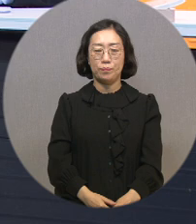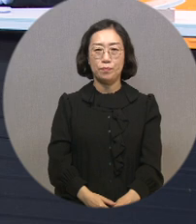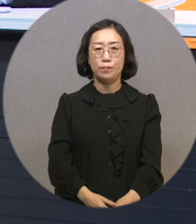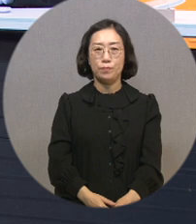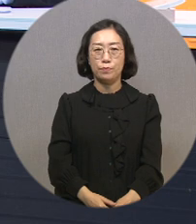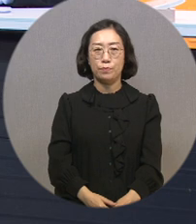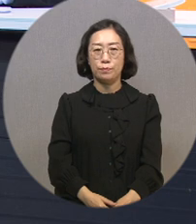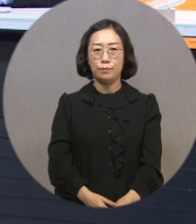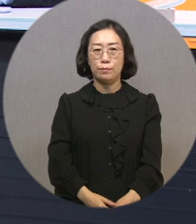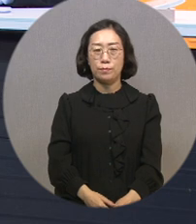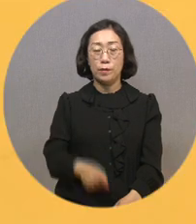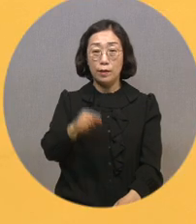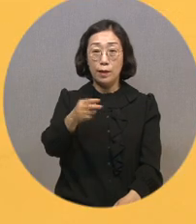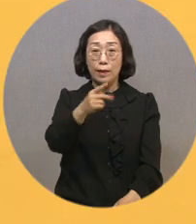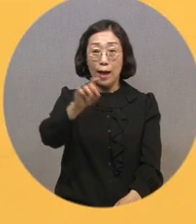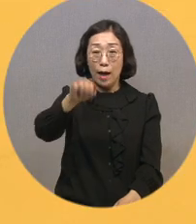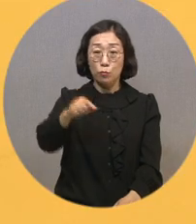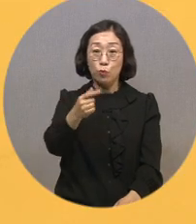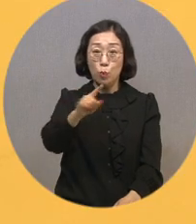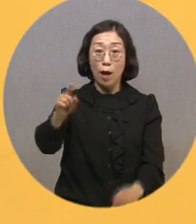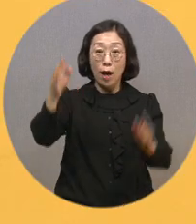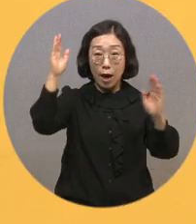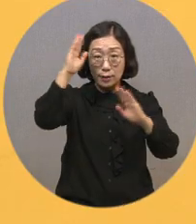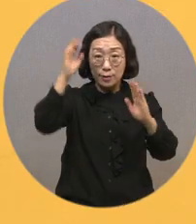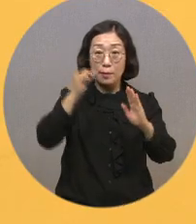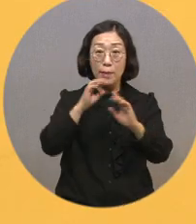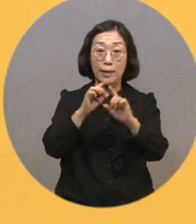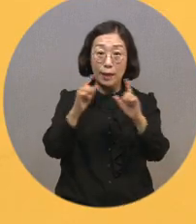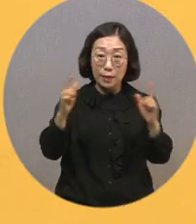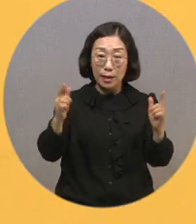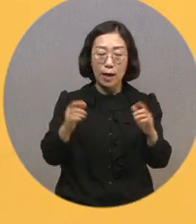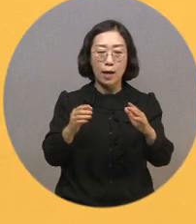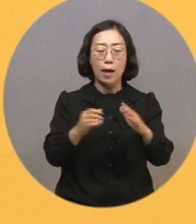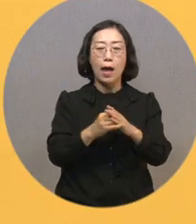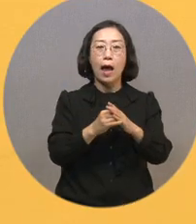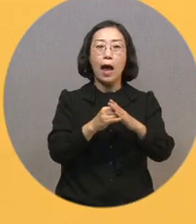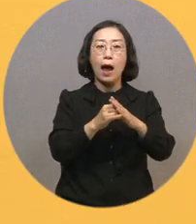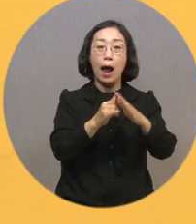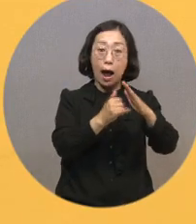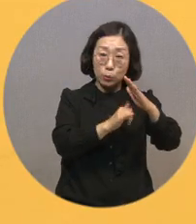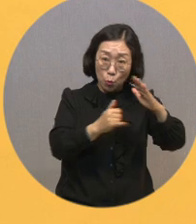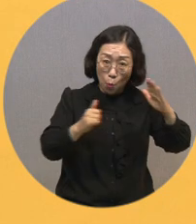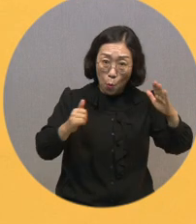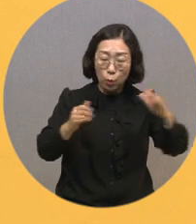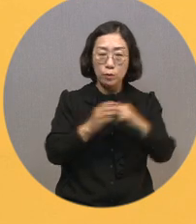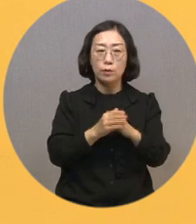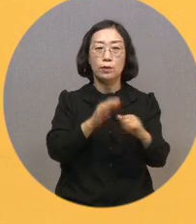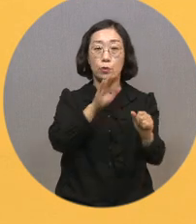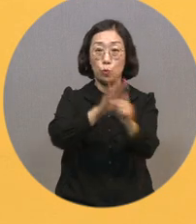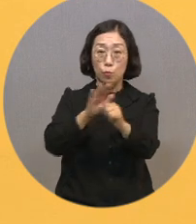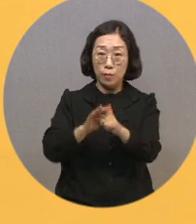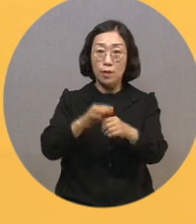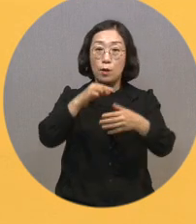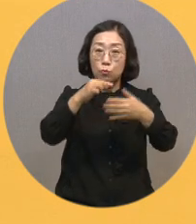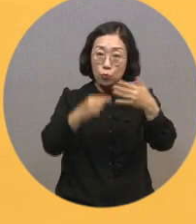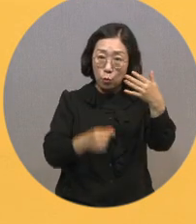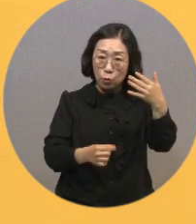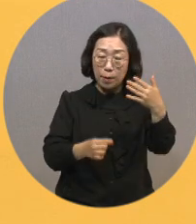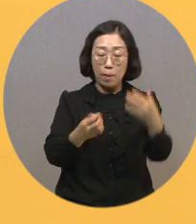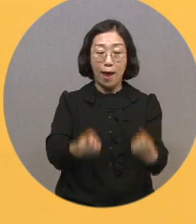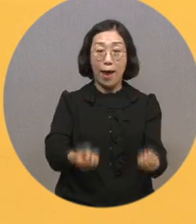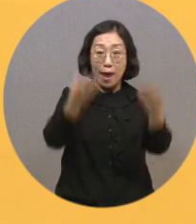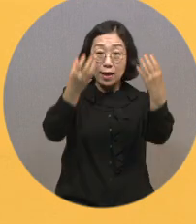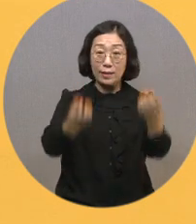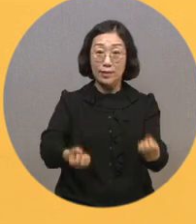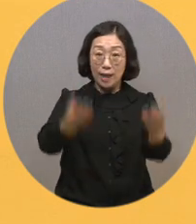그렇군요. 근데 이제 이 다문화 학생들뿐만이 아니라 그 가족들을 지원하기 위한 그런 특별한 프로그램이나 그런 행사